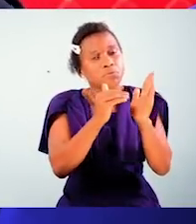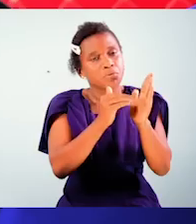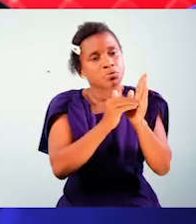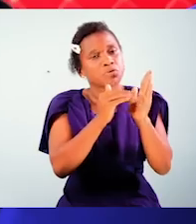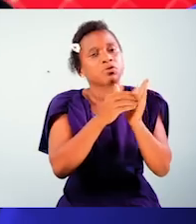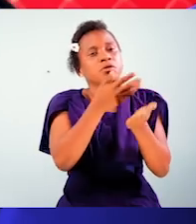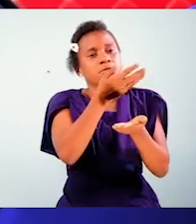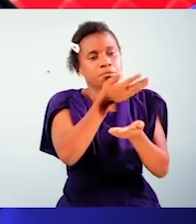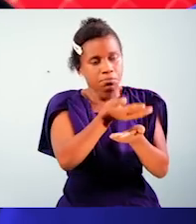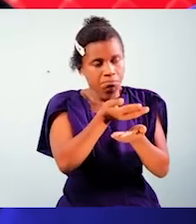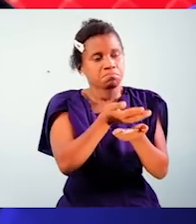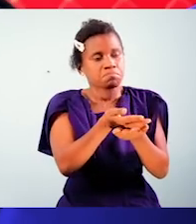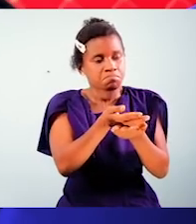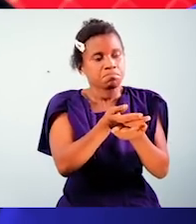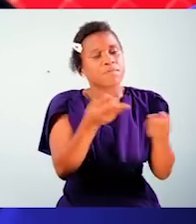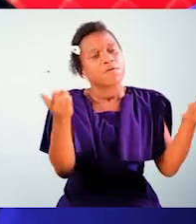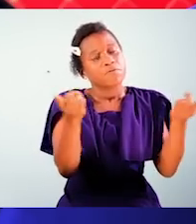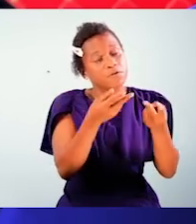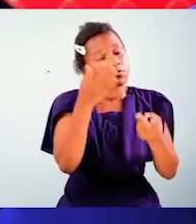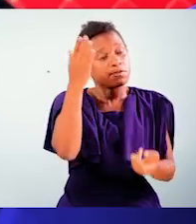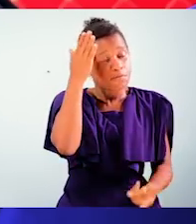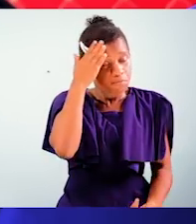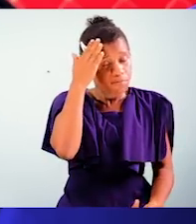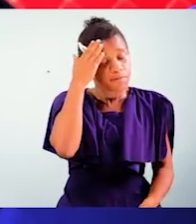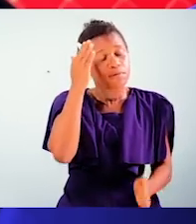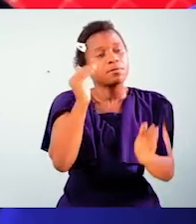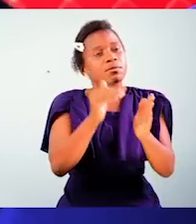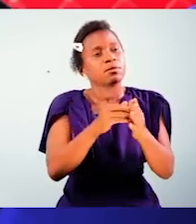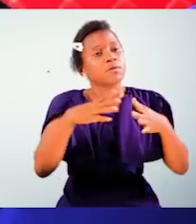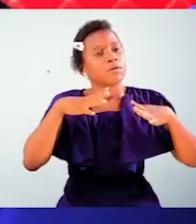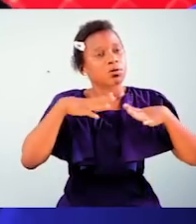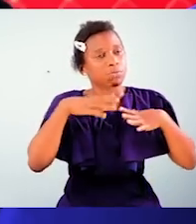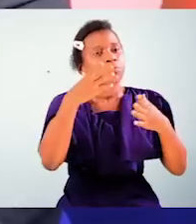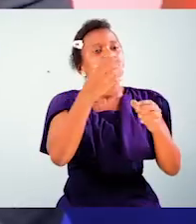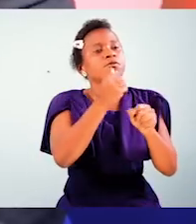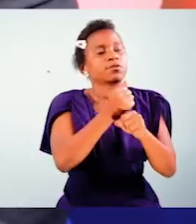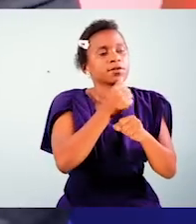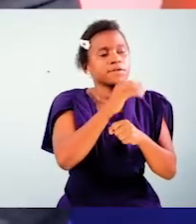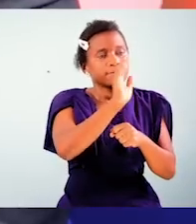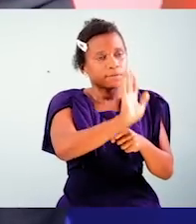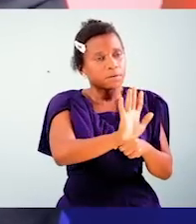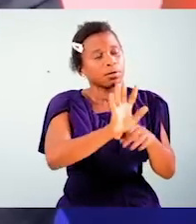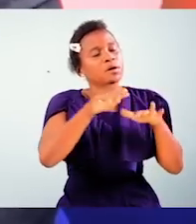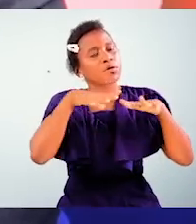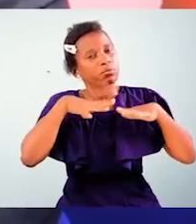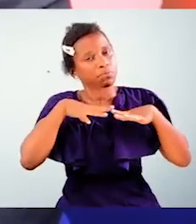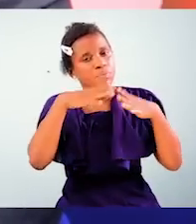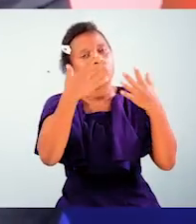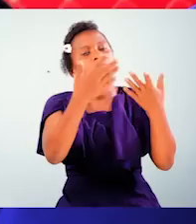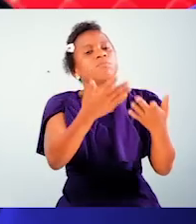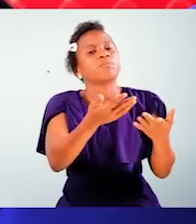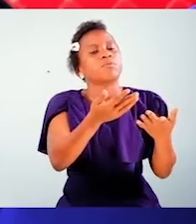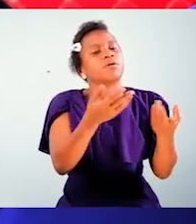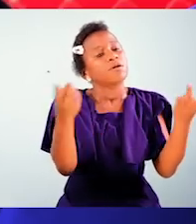yeye anatambulika katiba. Ndiyo. Na ana uhuru. Yeah. Katiba inasema atafanya kazi zake akiwa huru. Mm-hmm. Na sheria pia inasema